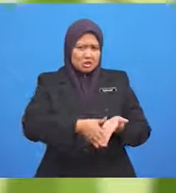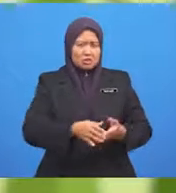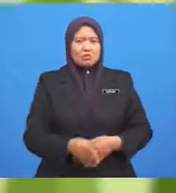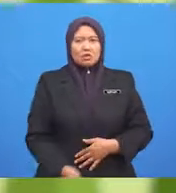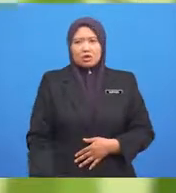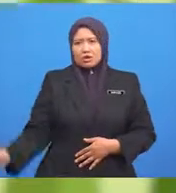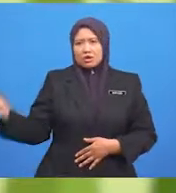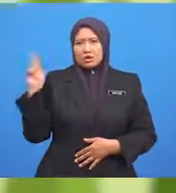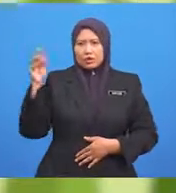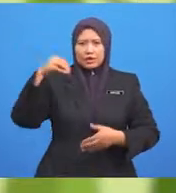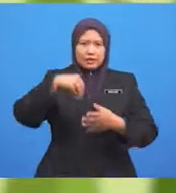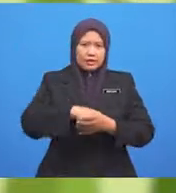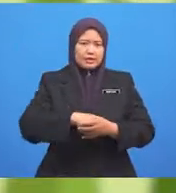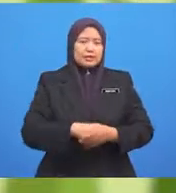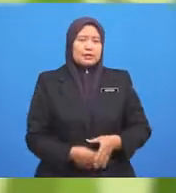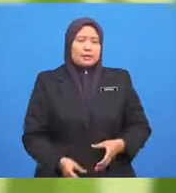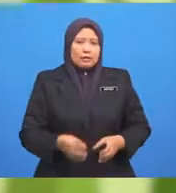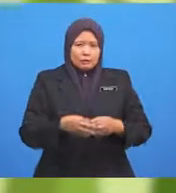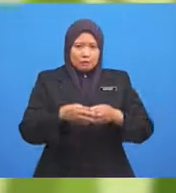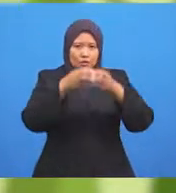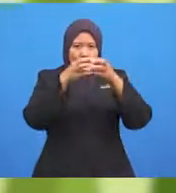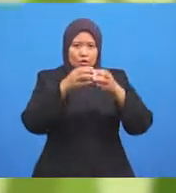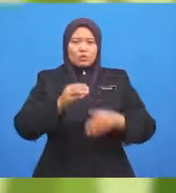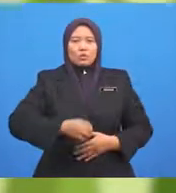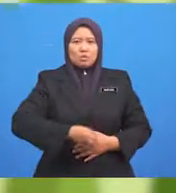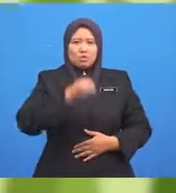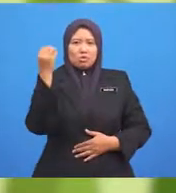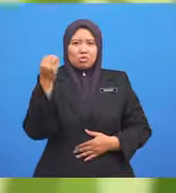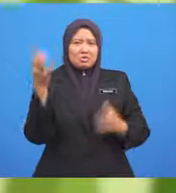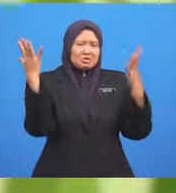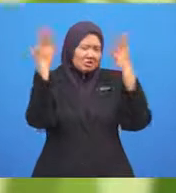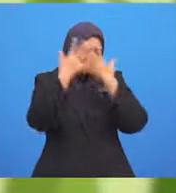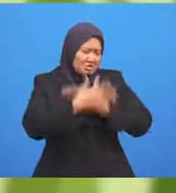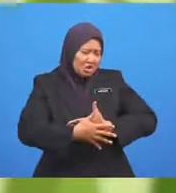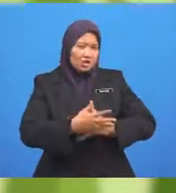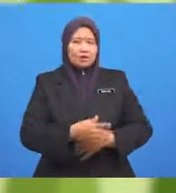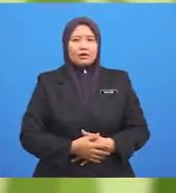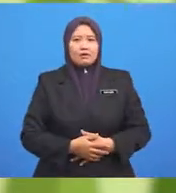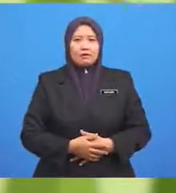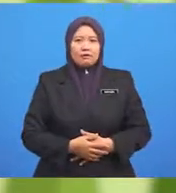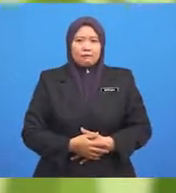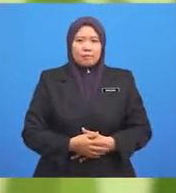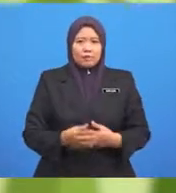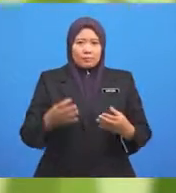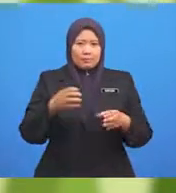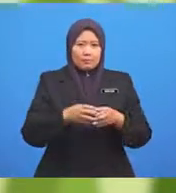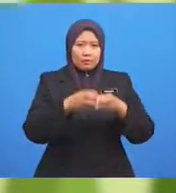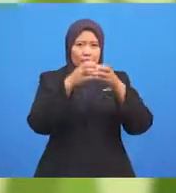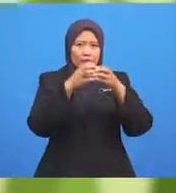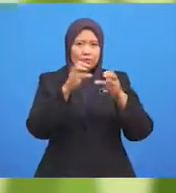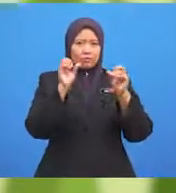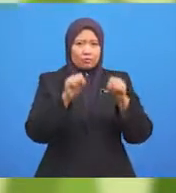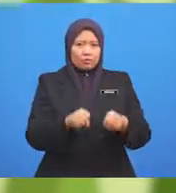gelap seperti malam. Batang buluh dapat menakung air supaya air di dalamnya